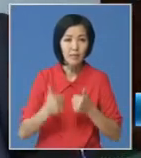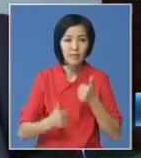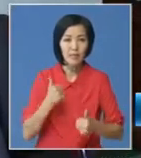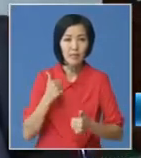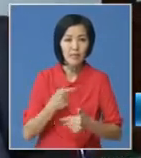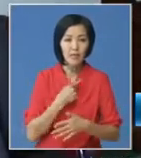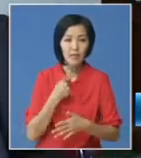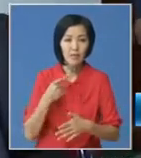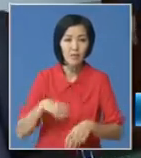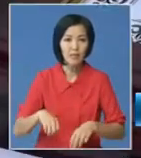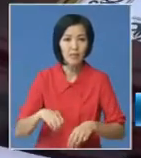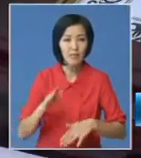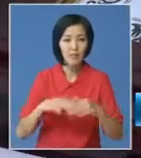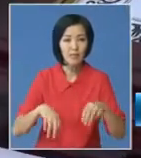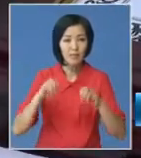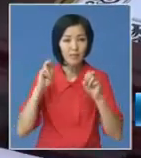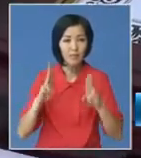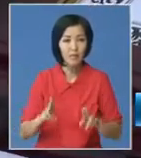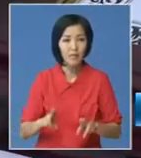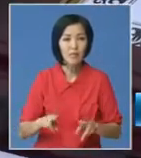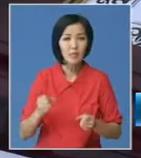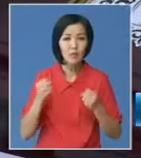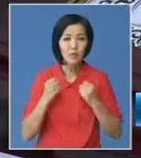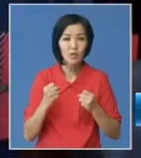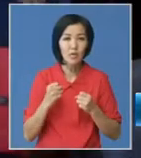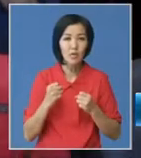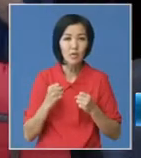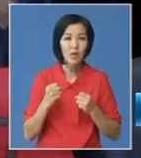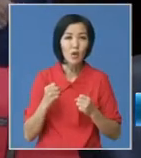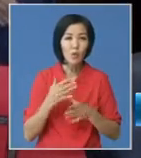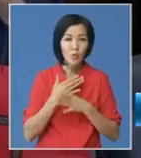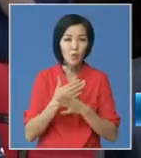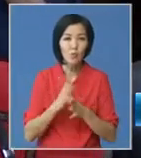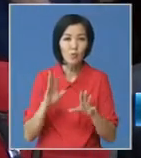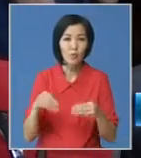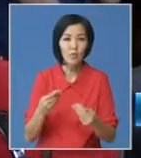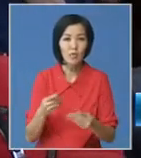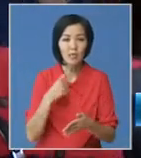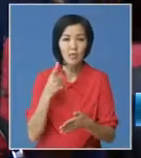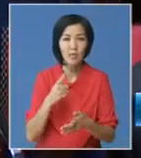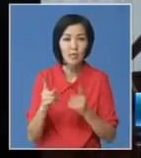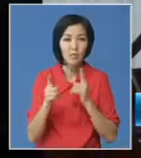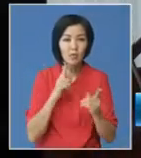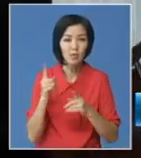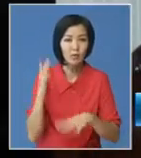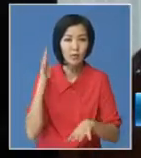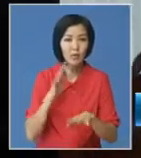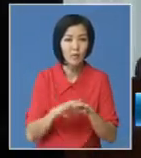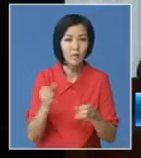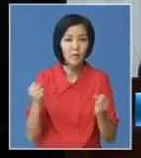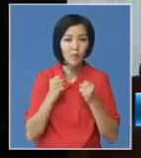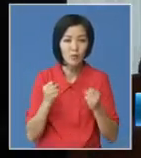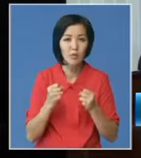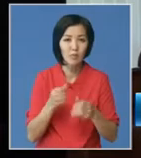өнер көрсететін талдықорғандық кәсіби спортшыларға жан-жақты көмек көрсетілетінін жеткізді. Жиын соңында қала әкімі спортшылар мен